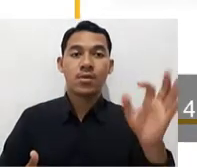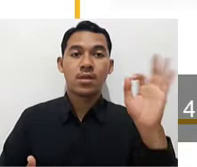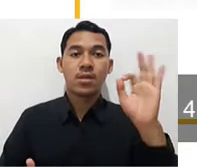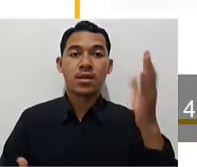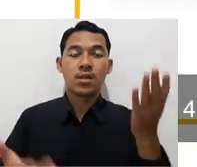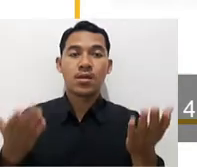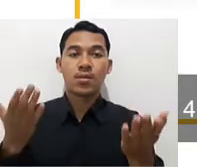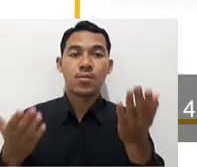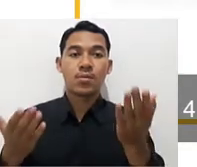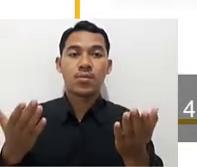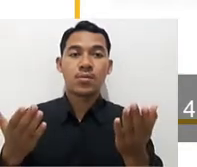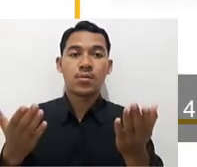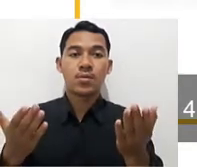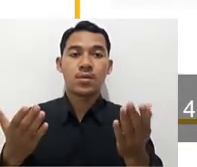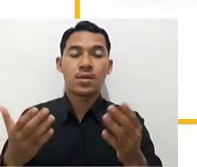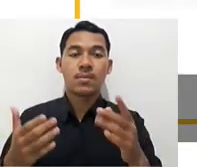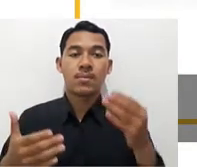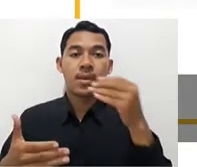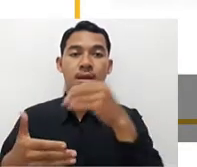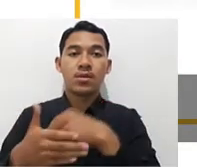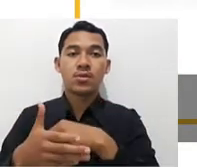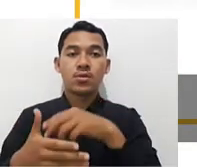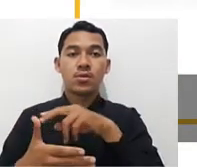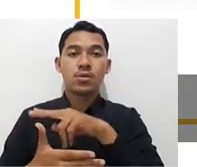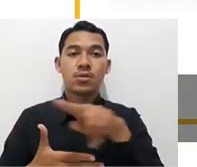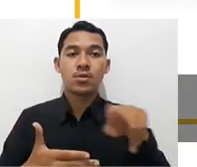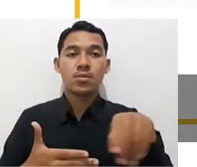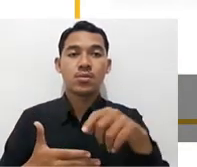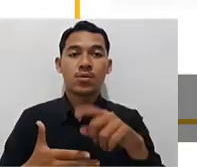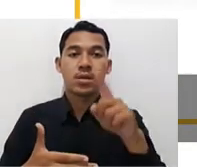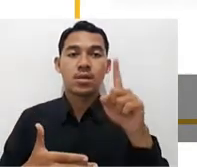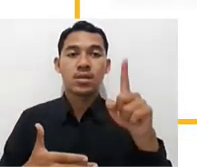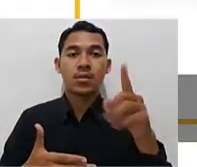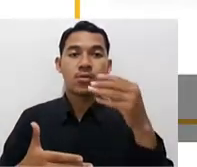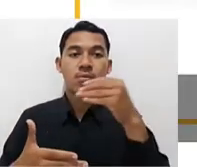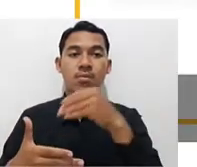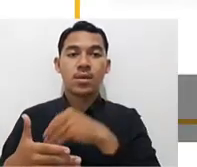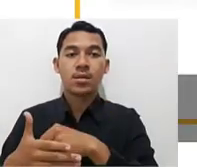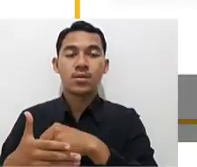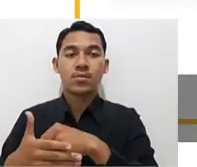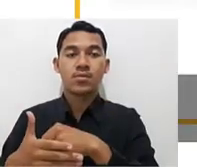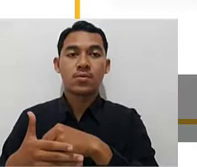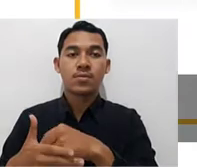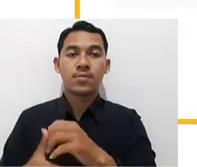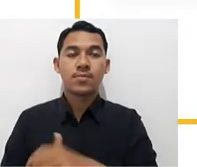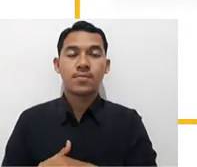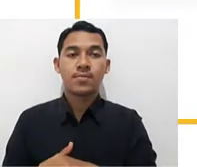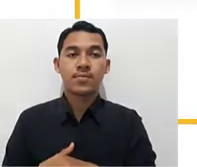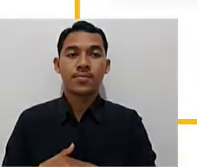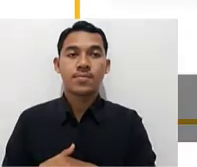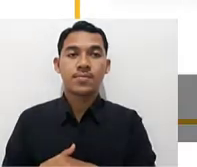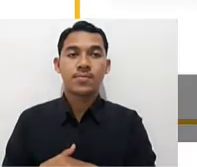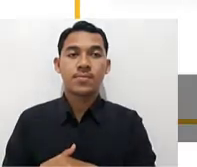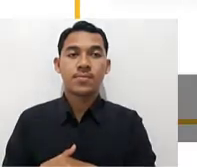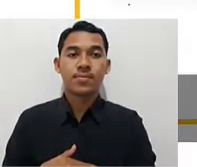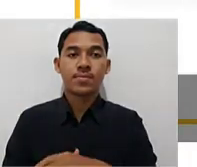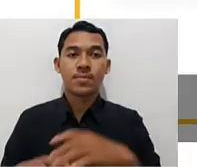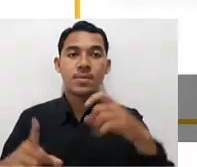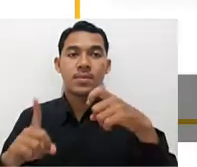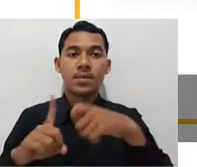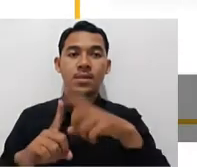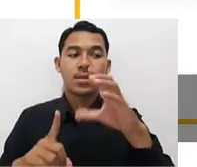4 bit angka ini kita masukin sekaligus tuh nggak bisa. Jadi satu masukin dulu sini, satu masukin. Terus